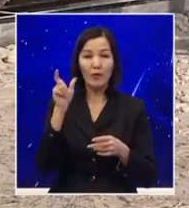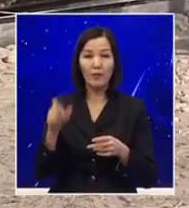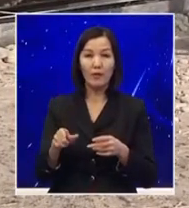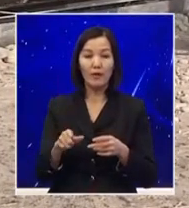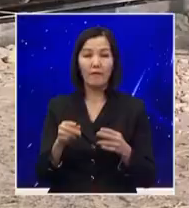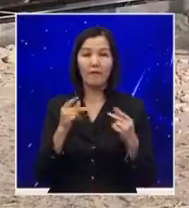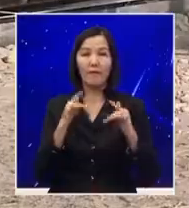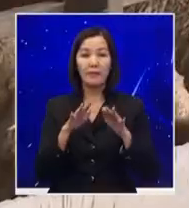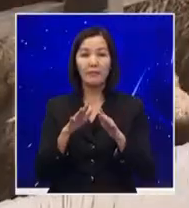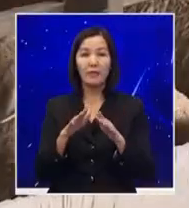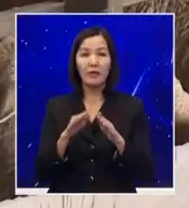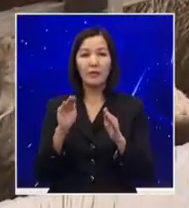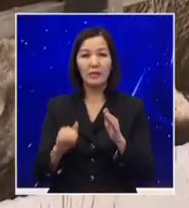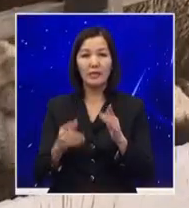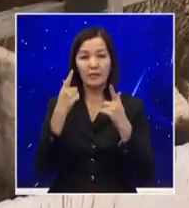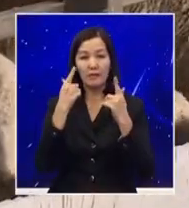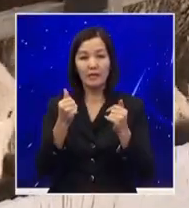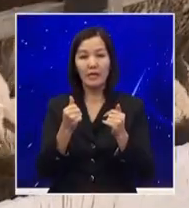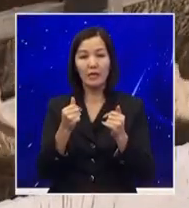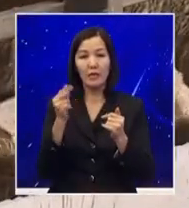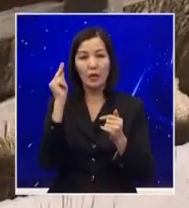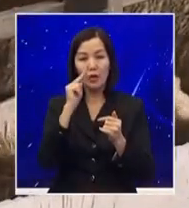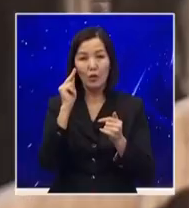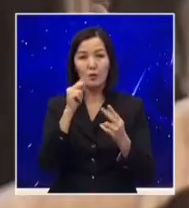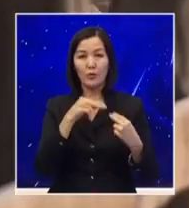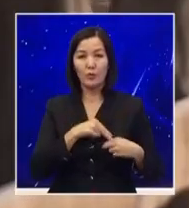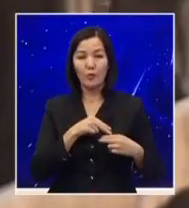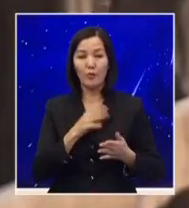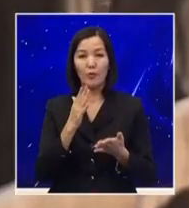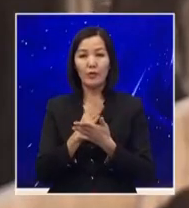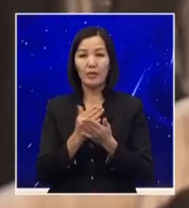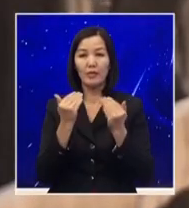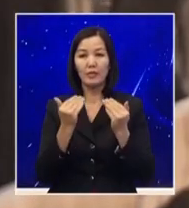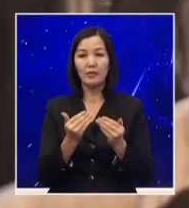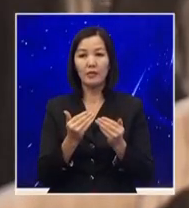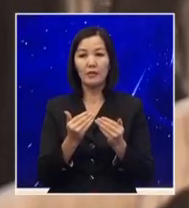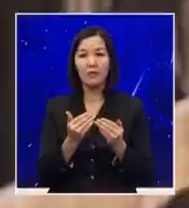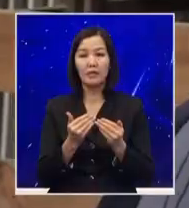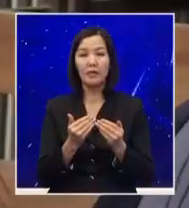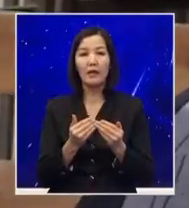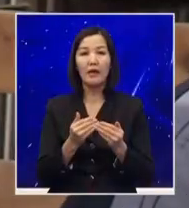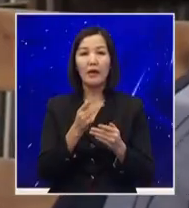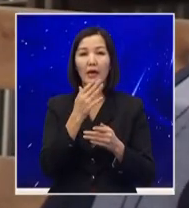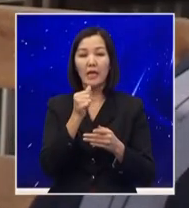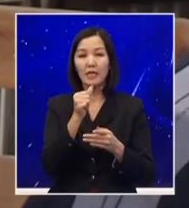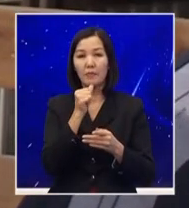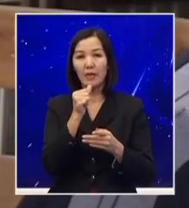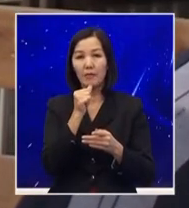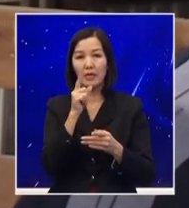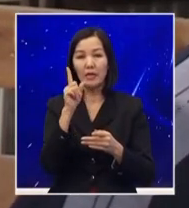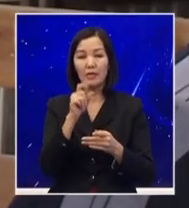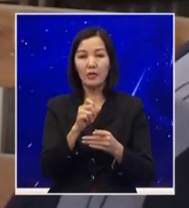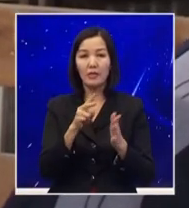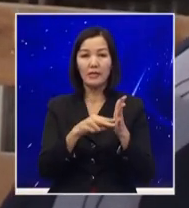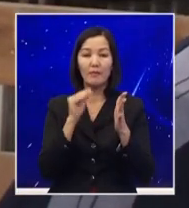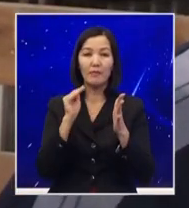этом деле овцевод с самого детства. На данный момент в его владениях свыше 200 тысяч голов мелкорогатого скота. Экспериментально из общего стада 7